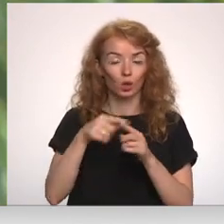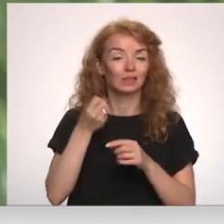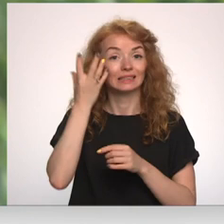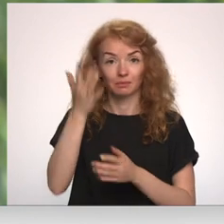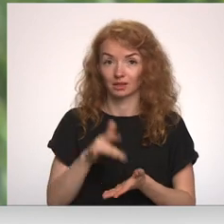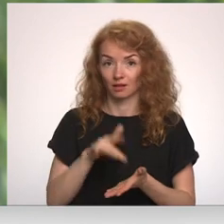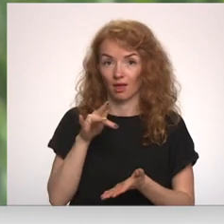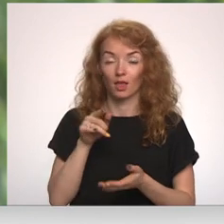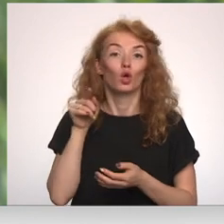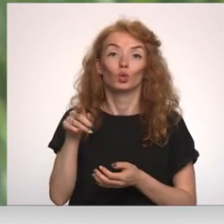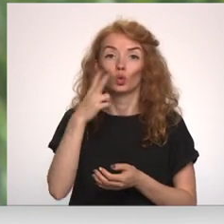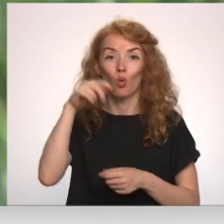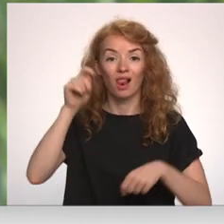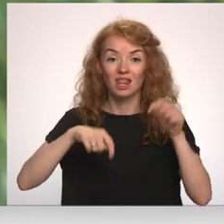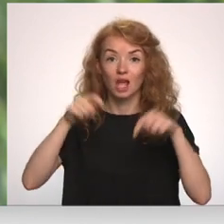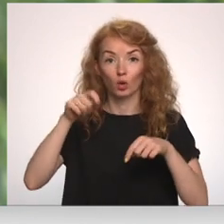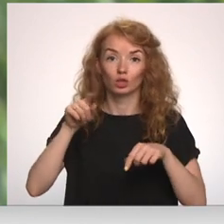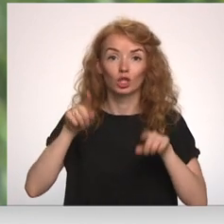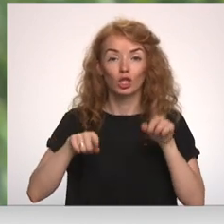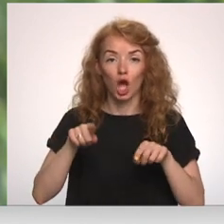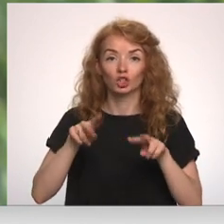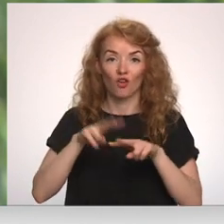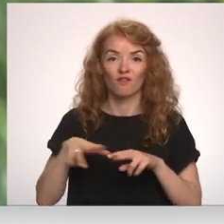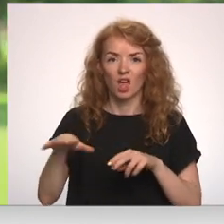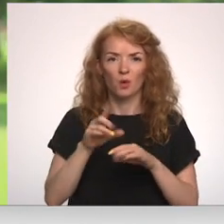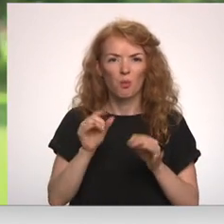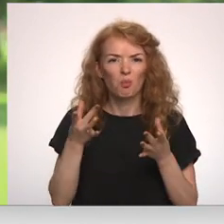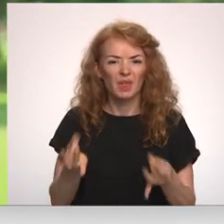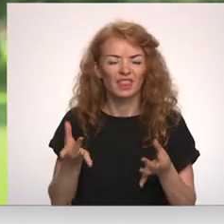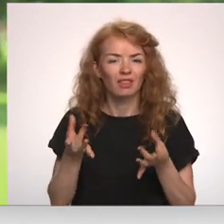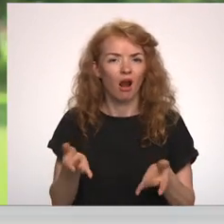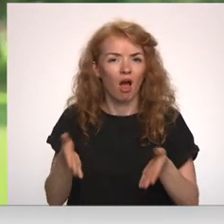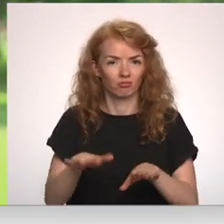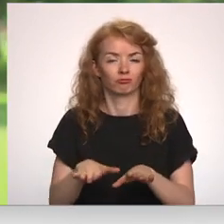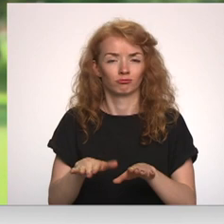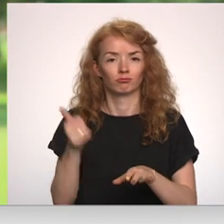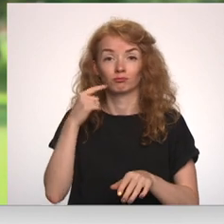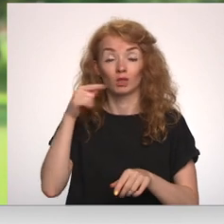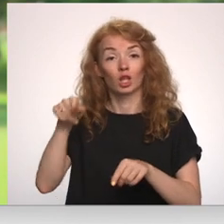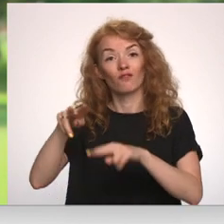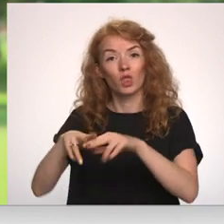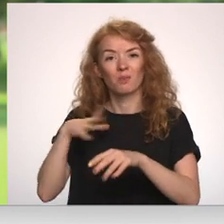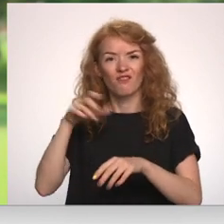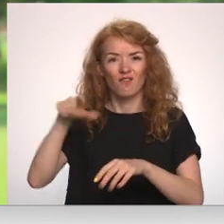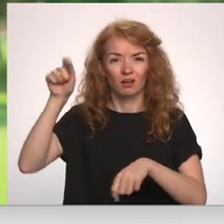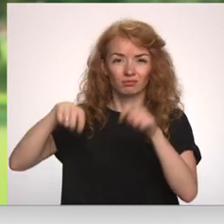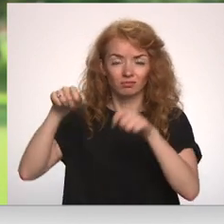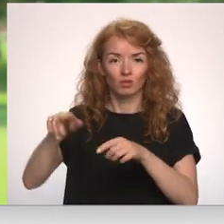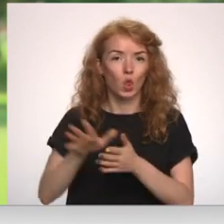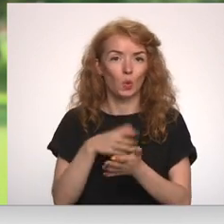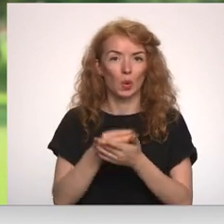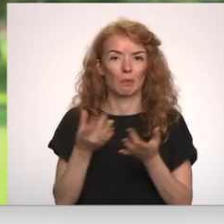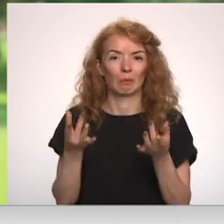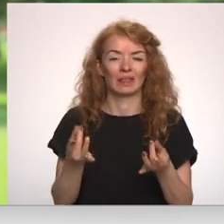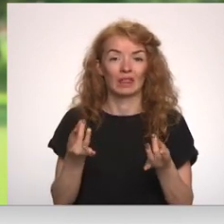centrā. Tur no Lietuvām dažviet zeme saglabājas pārmitra. Kur bija tie lielie nokrašņi? Ja zeme pārmitra, jo projām kaut